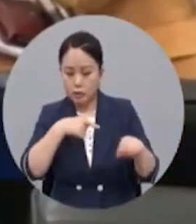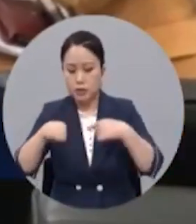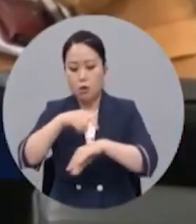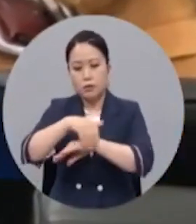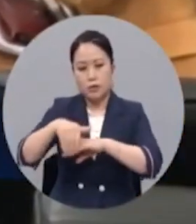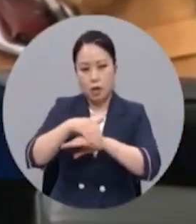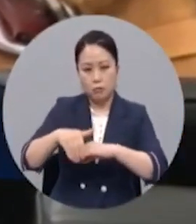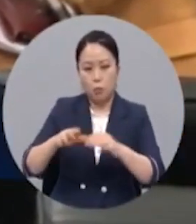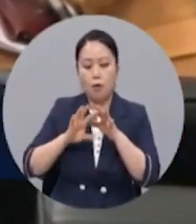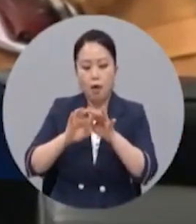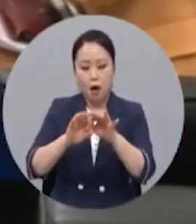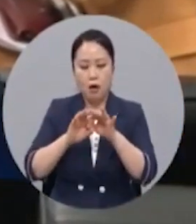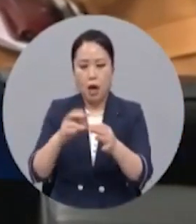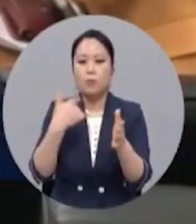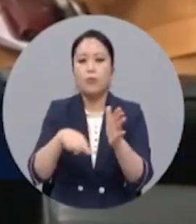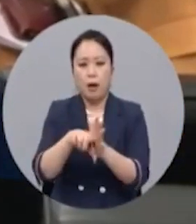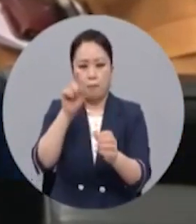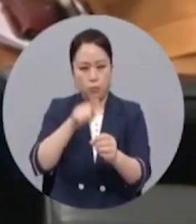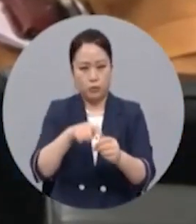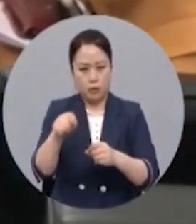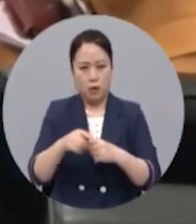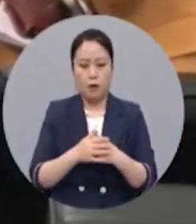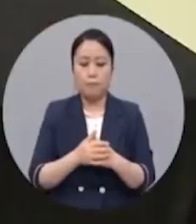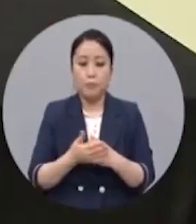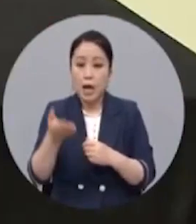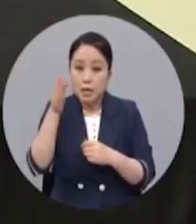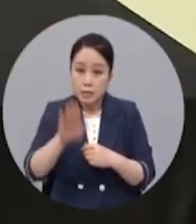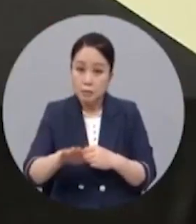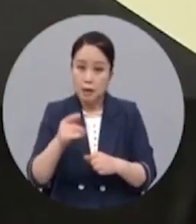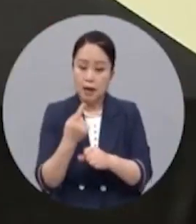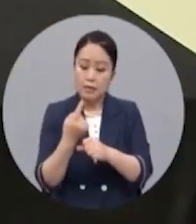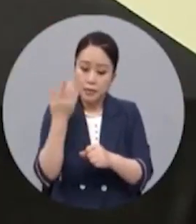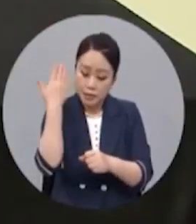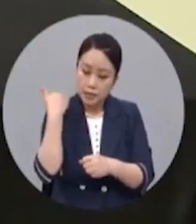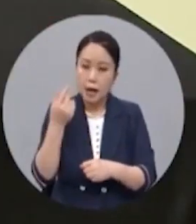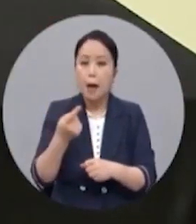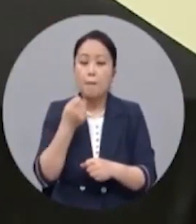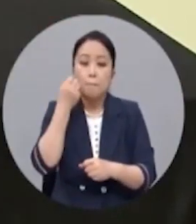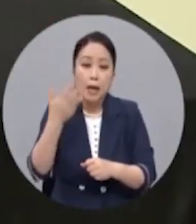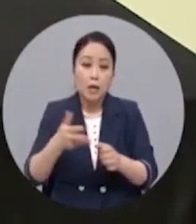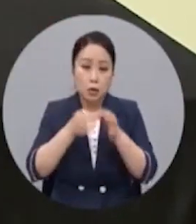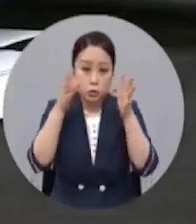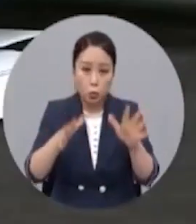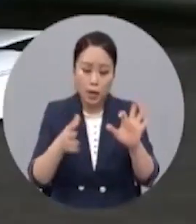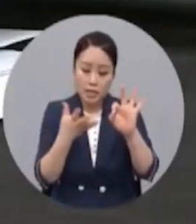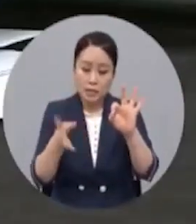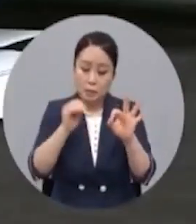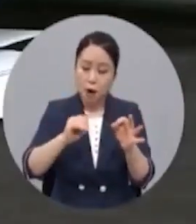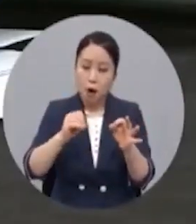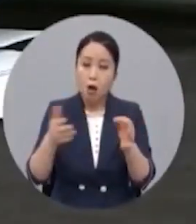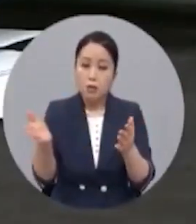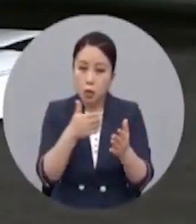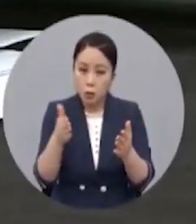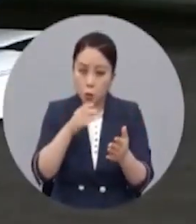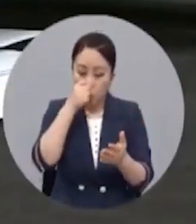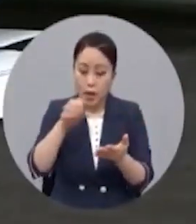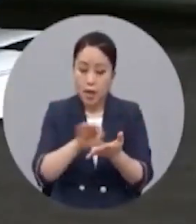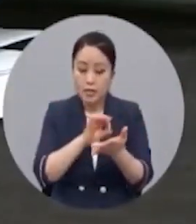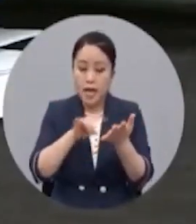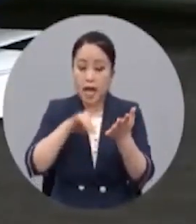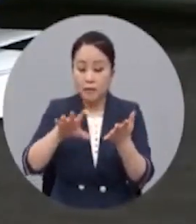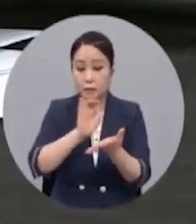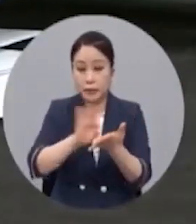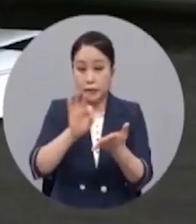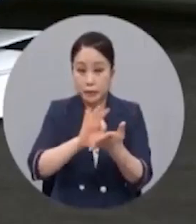정책으로 이어지도록 하기 위함입니다. 하지만 지난 8개월간 10억가량의 세금을 들여 해외 출장을 다녀온